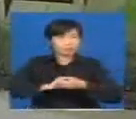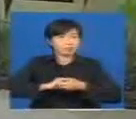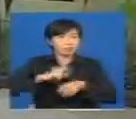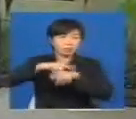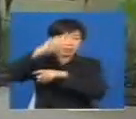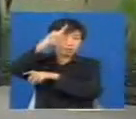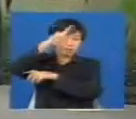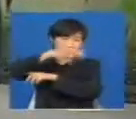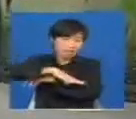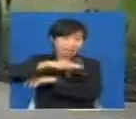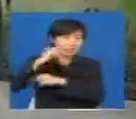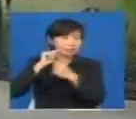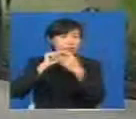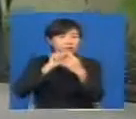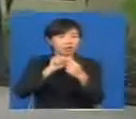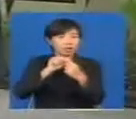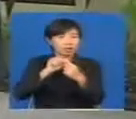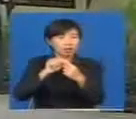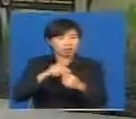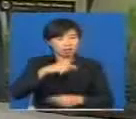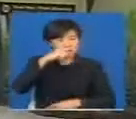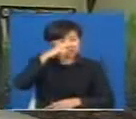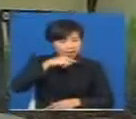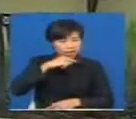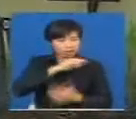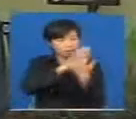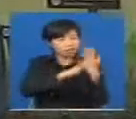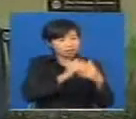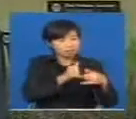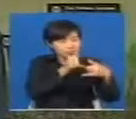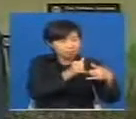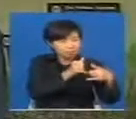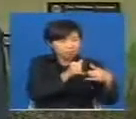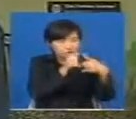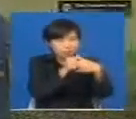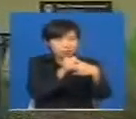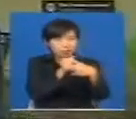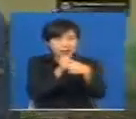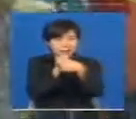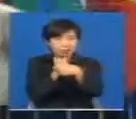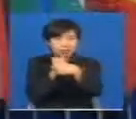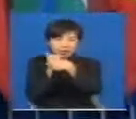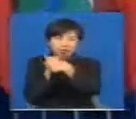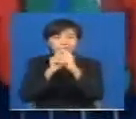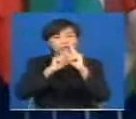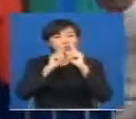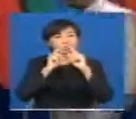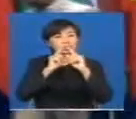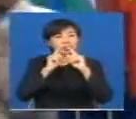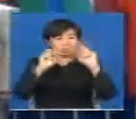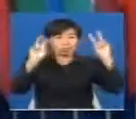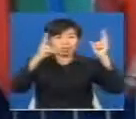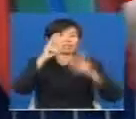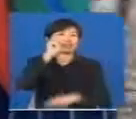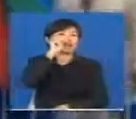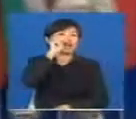ที่ท่านตรีนิวัฒน์เล่าให้ฟังก็จะจับคู่คุยกับประเทศไทยนะฮะเป็นผลประโยชน์ร่วมกันทีละคู่ทีละคู่ทีละค ู่โดยเน้นด้านน้ำเป็นหลักด้วย